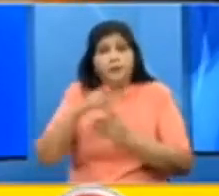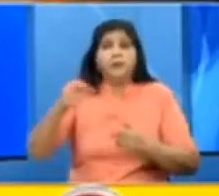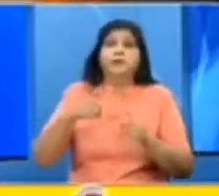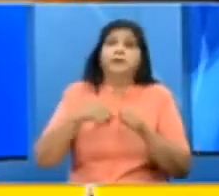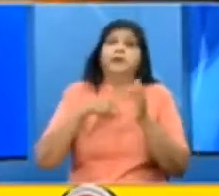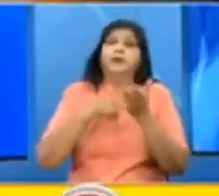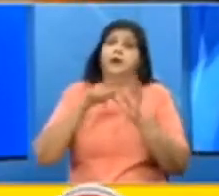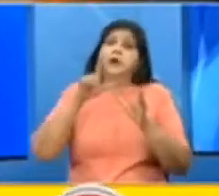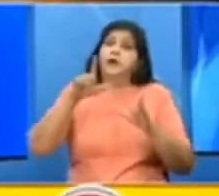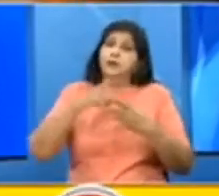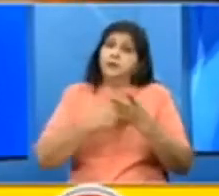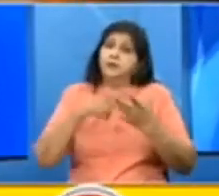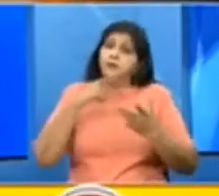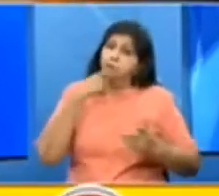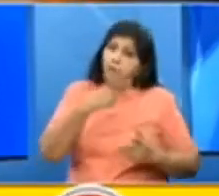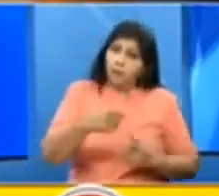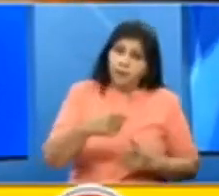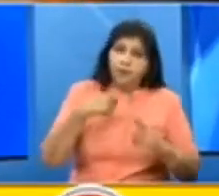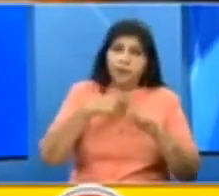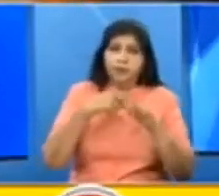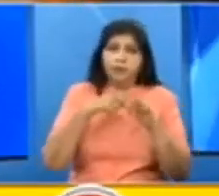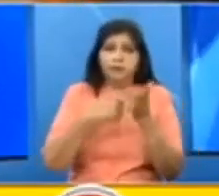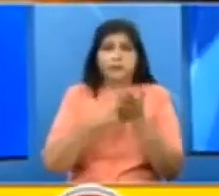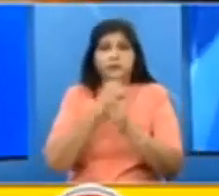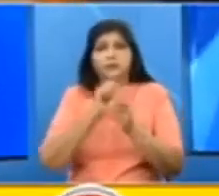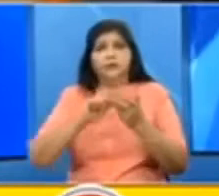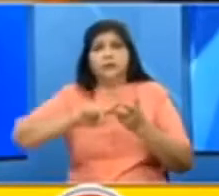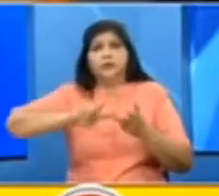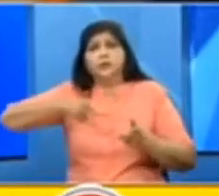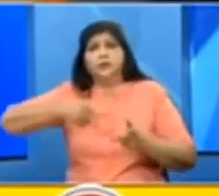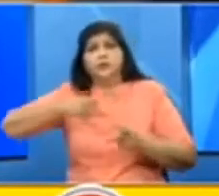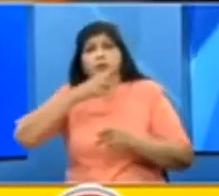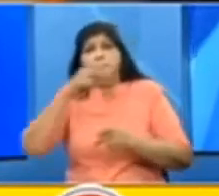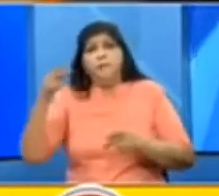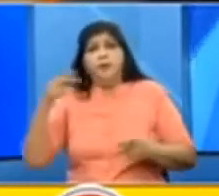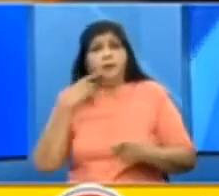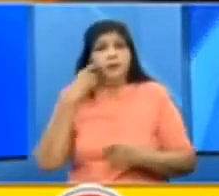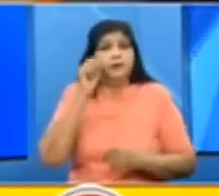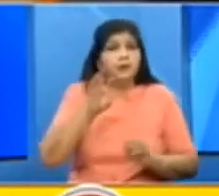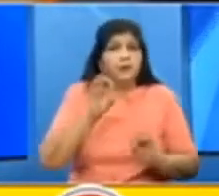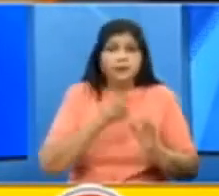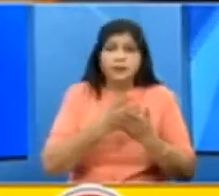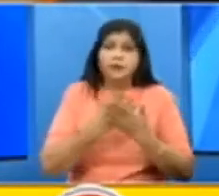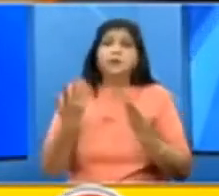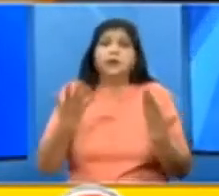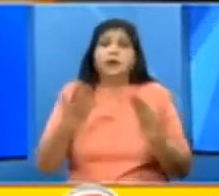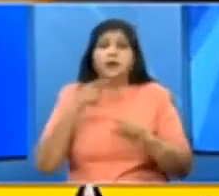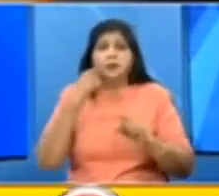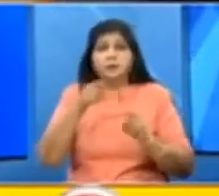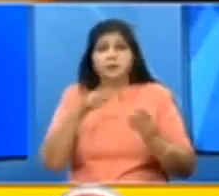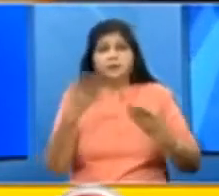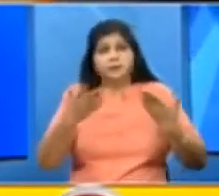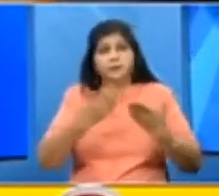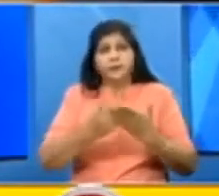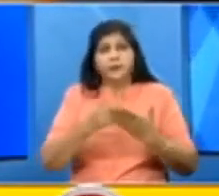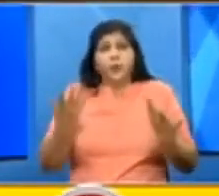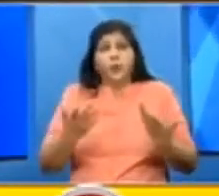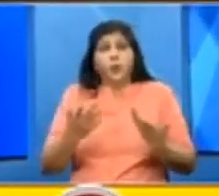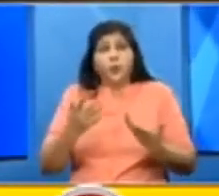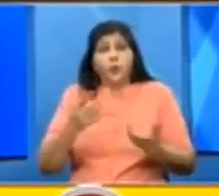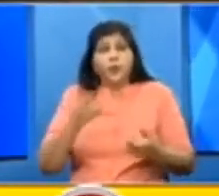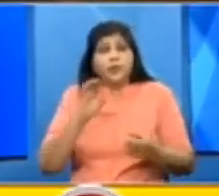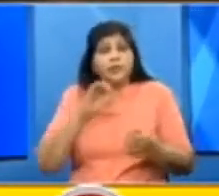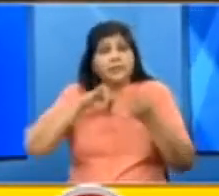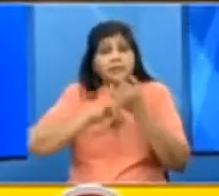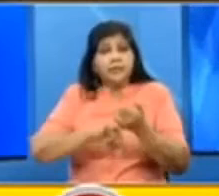कि करगिल युद्ध ने हमें एक दूसरा मंत्र दिया है। ये मंत्र था, कोई महत्वपूर्ण निर्णय